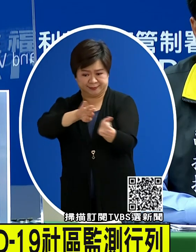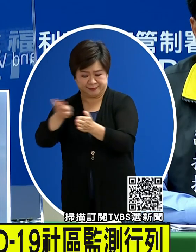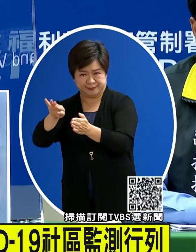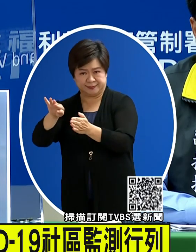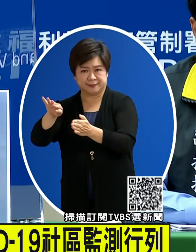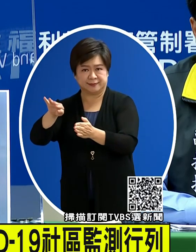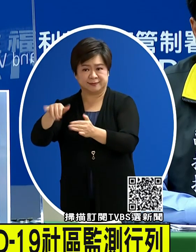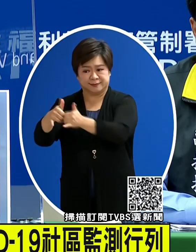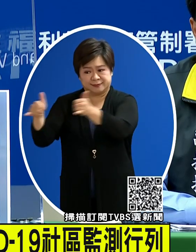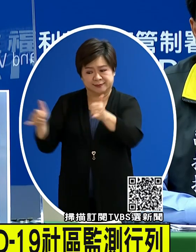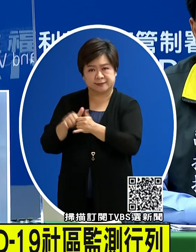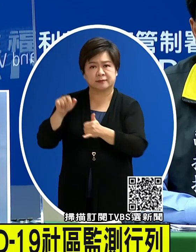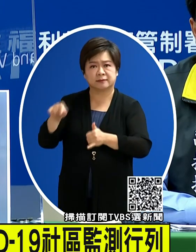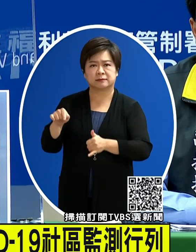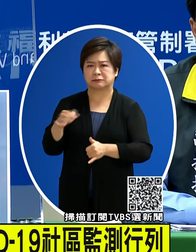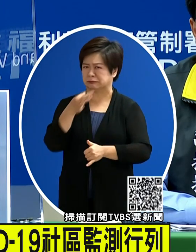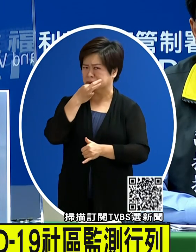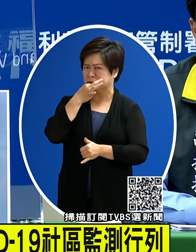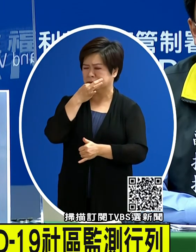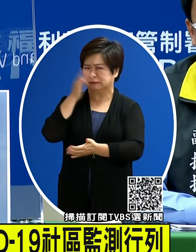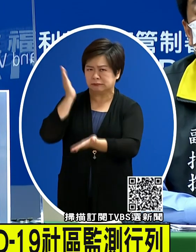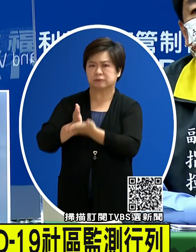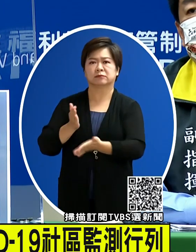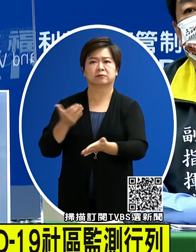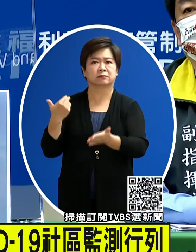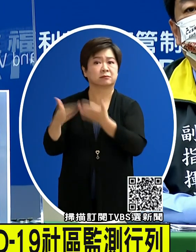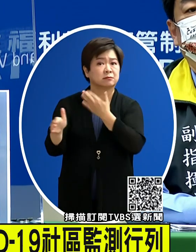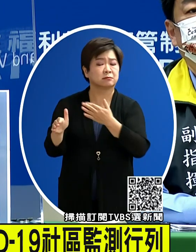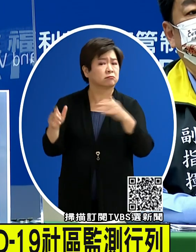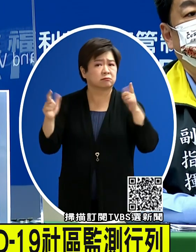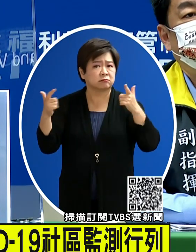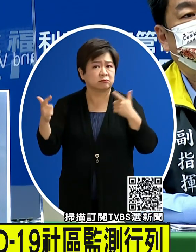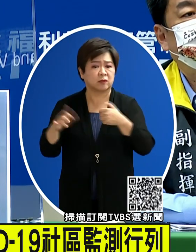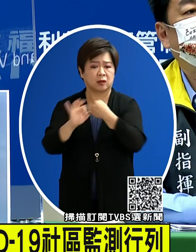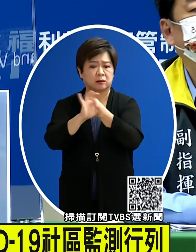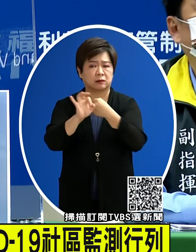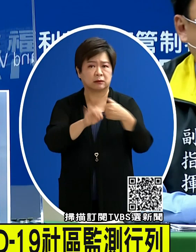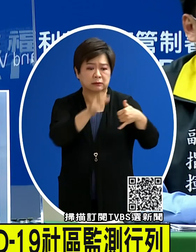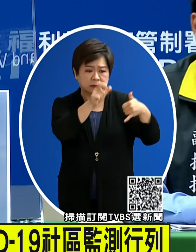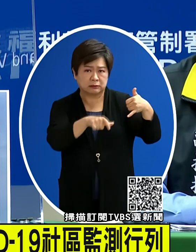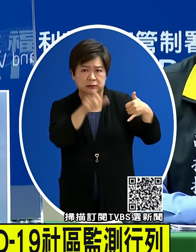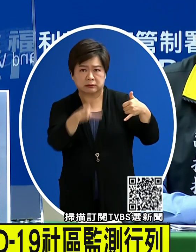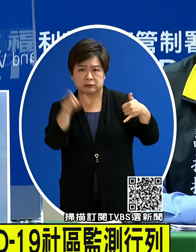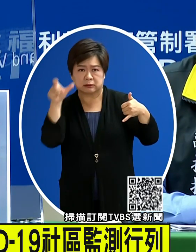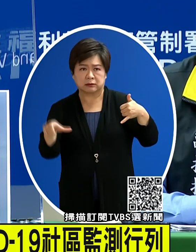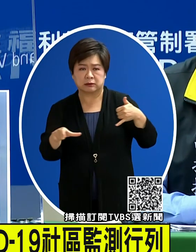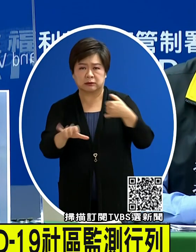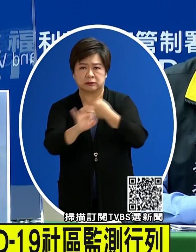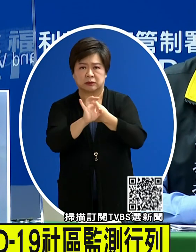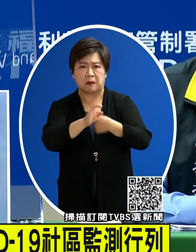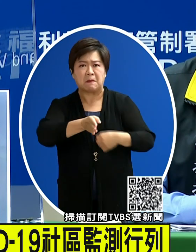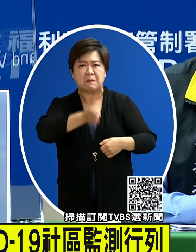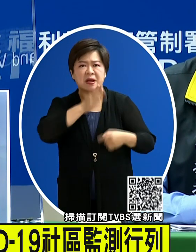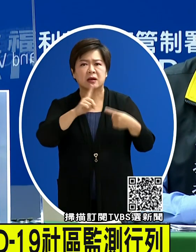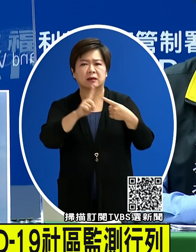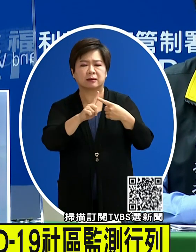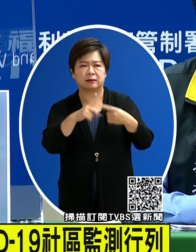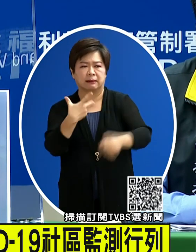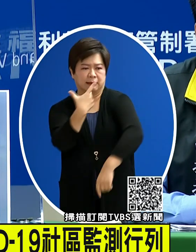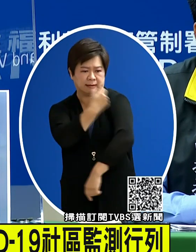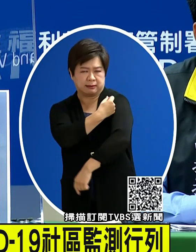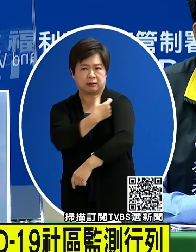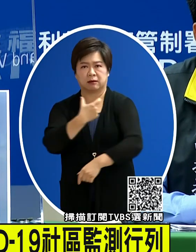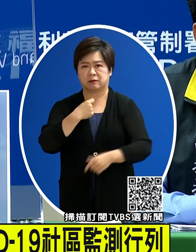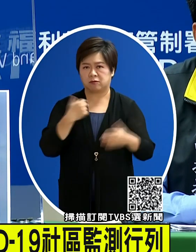代表这些是禁忌症。好，实验的时候他为了在做人体试验能够让他的结果能够清